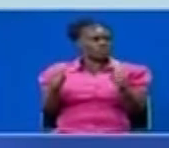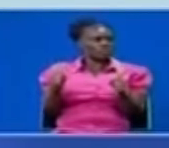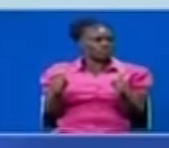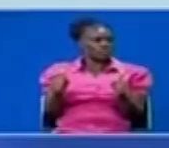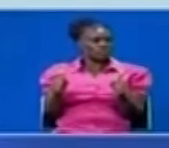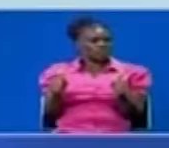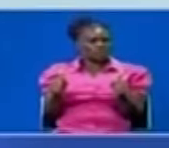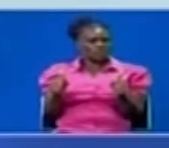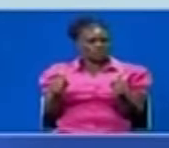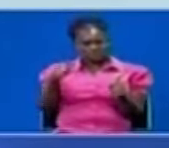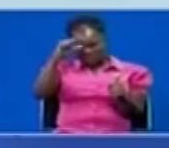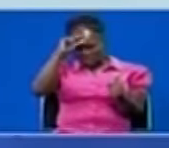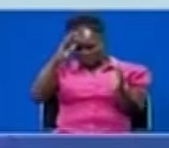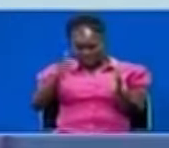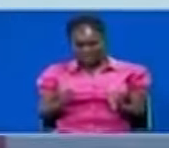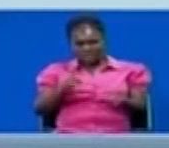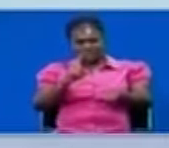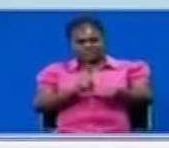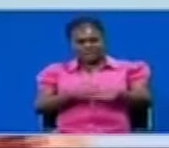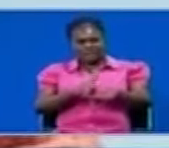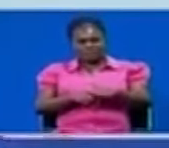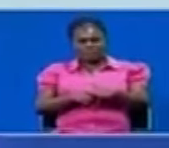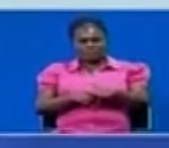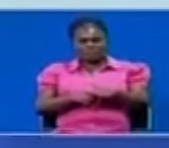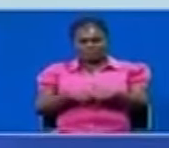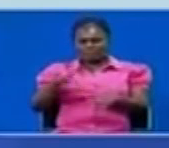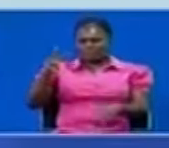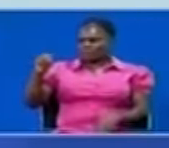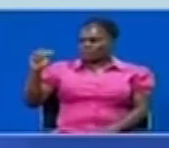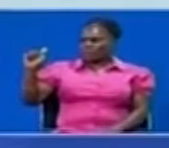Kwanza kama angefanya mtihani wakati wa Matiangi.